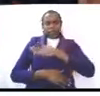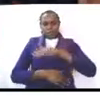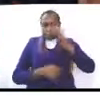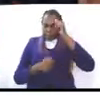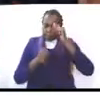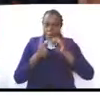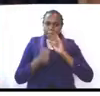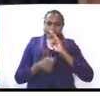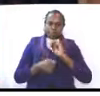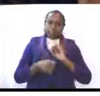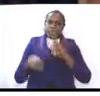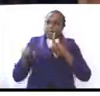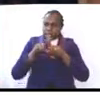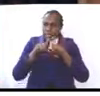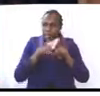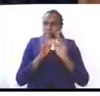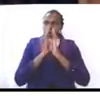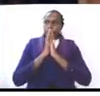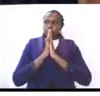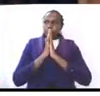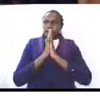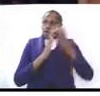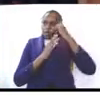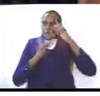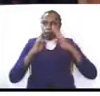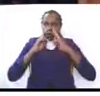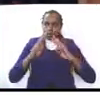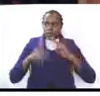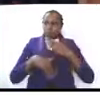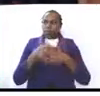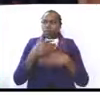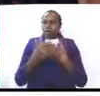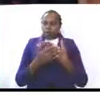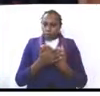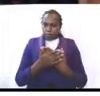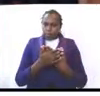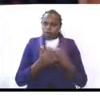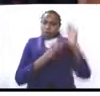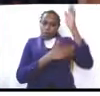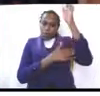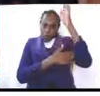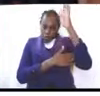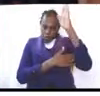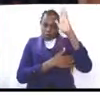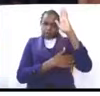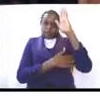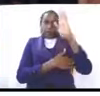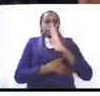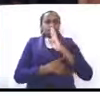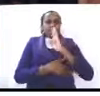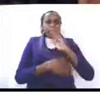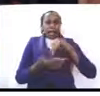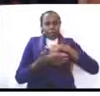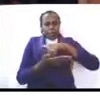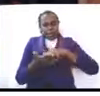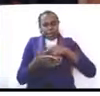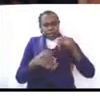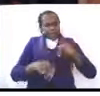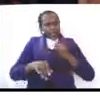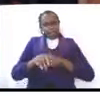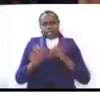wakumbuke, na tunawaombea imani yao wa Kristo. Mungu isikuwe ya kutingika wakati